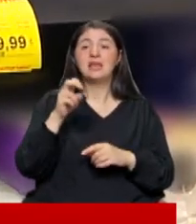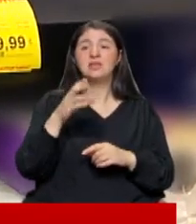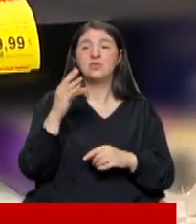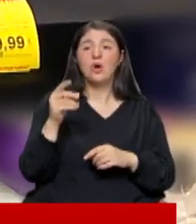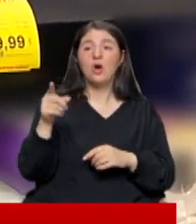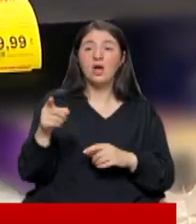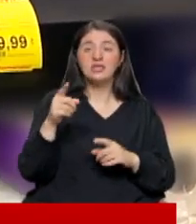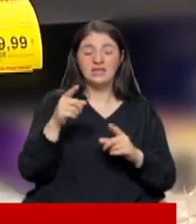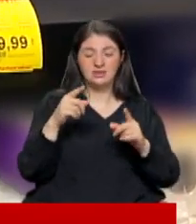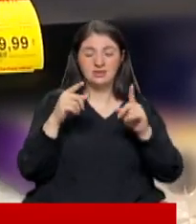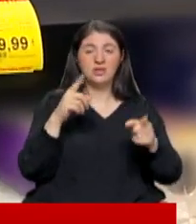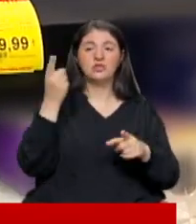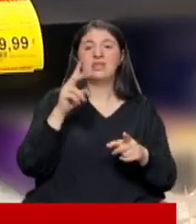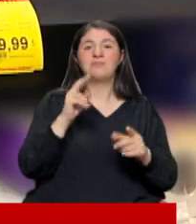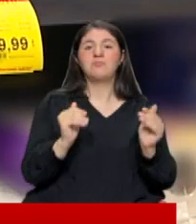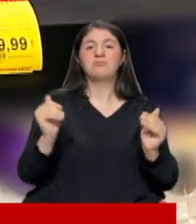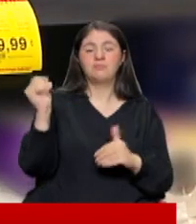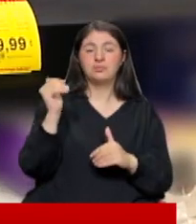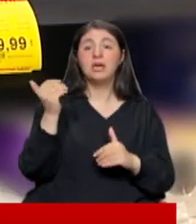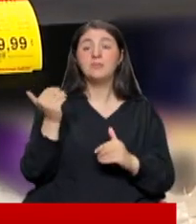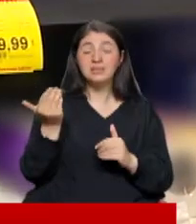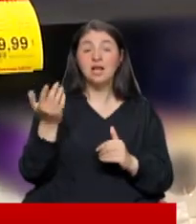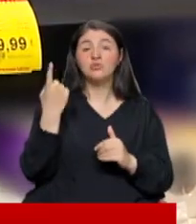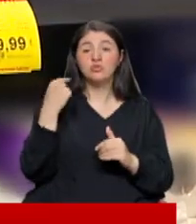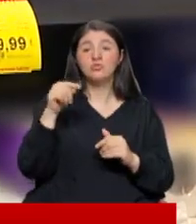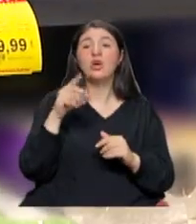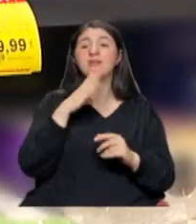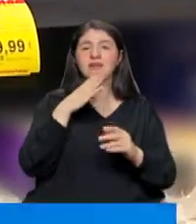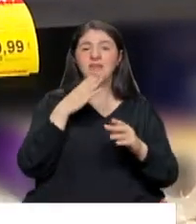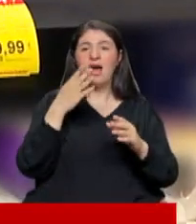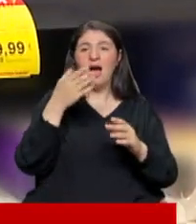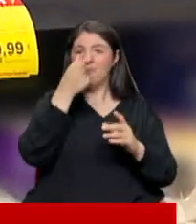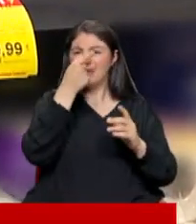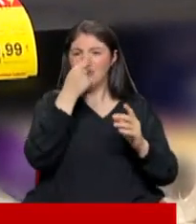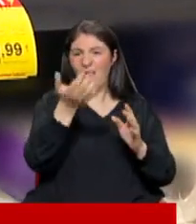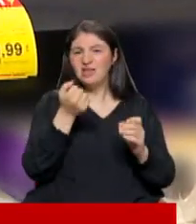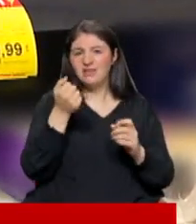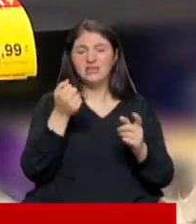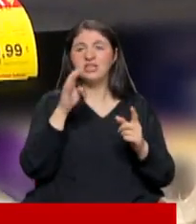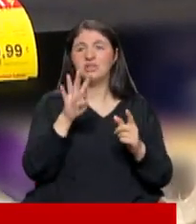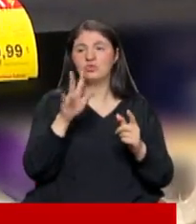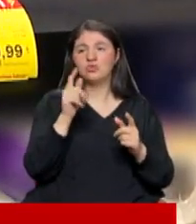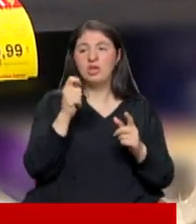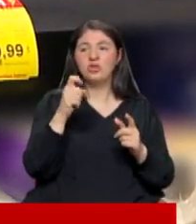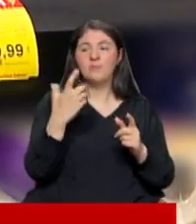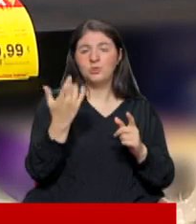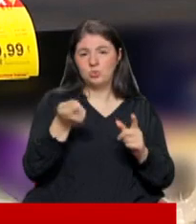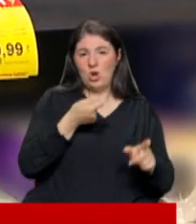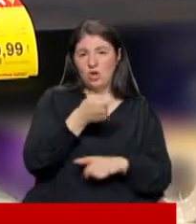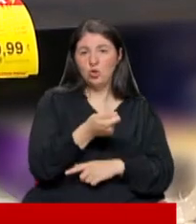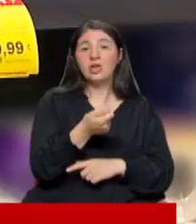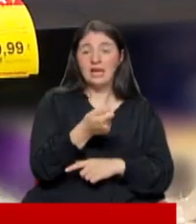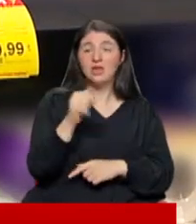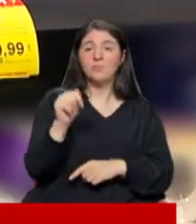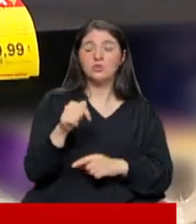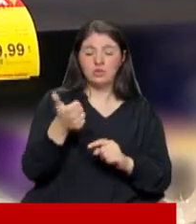KDV oranı %20'ye çıkarıldı Örneğin dün bu kağıt havluyu alan tüketici 43 lira 95 kuruş öderken